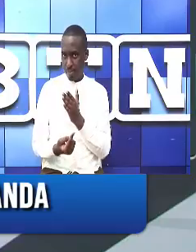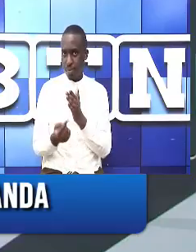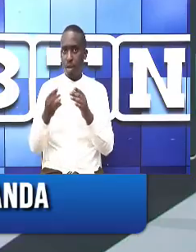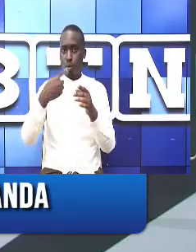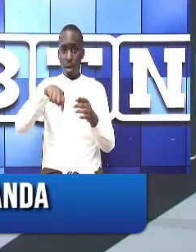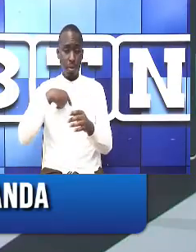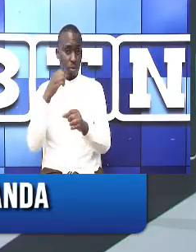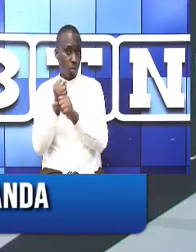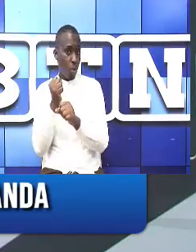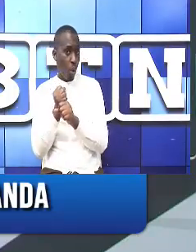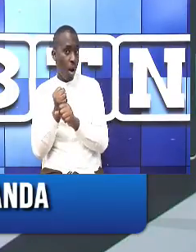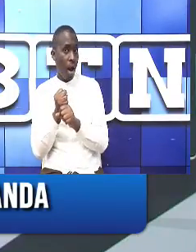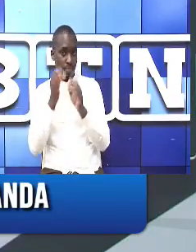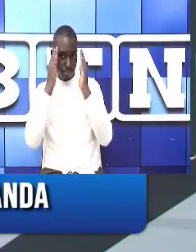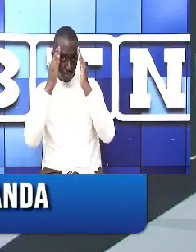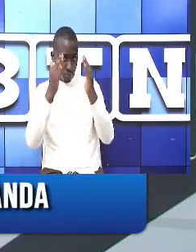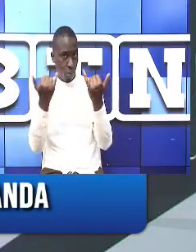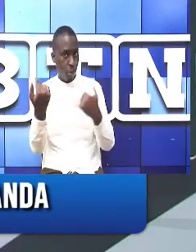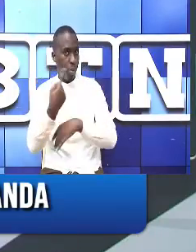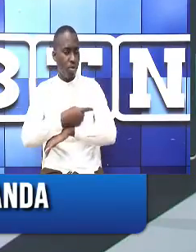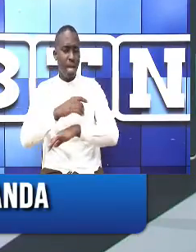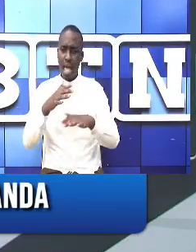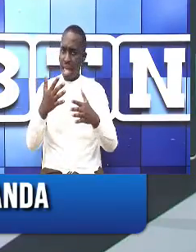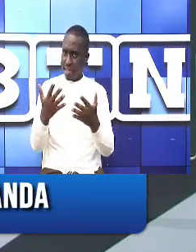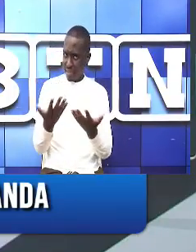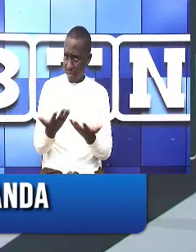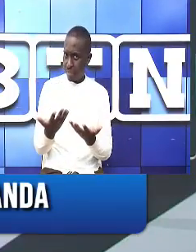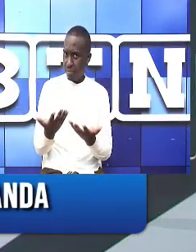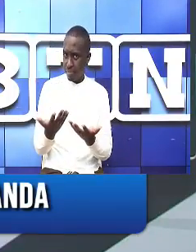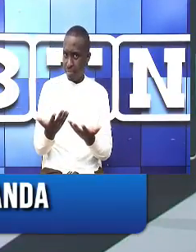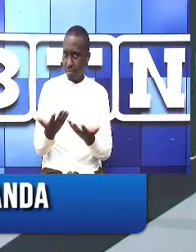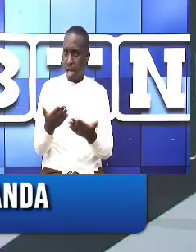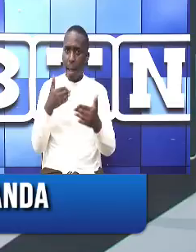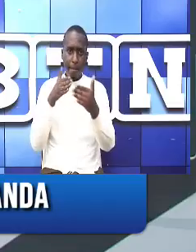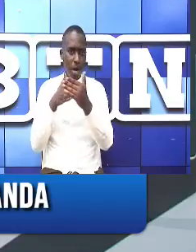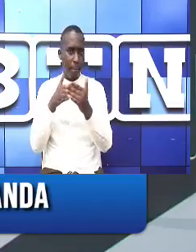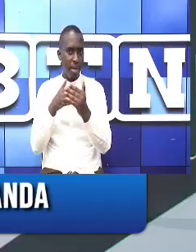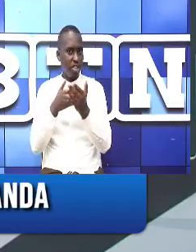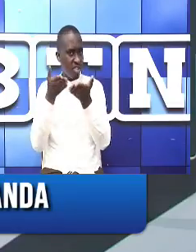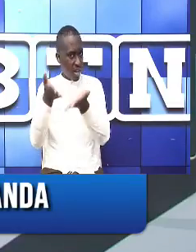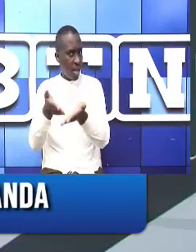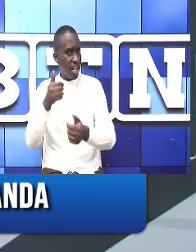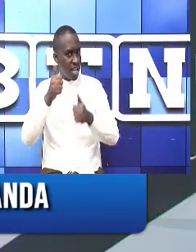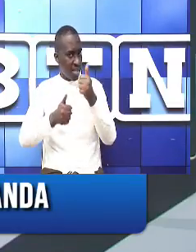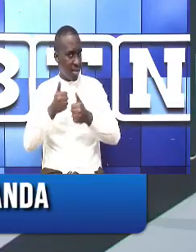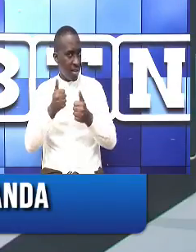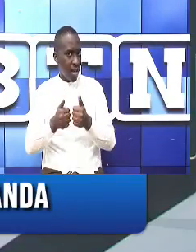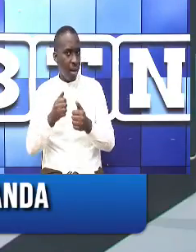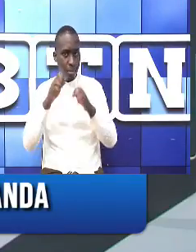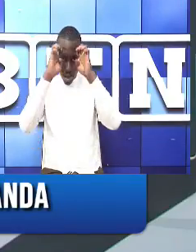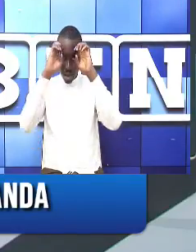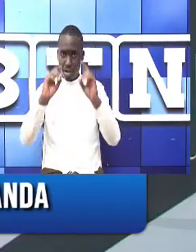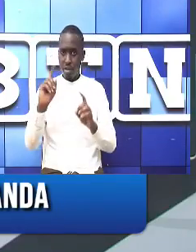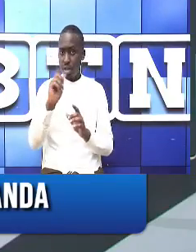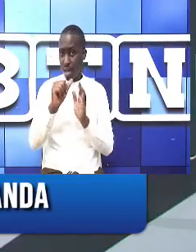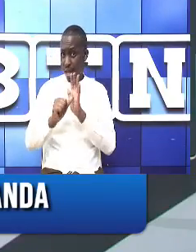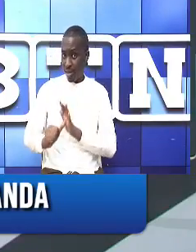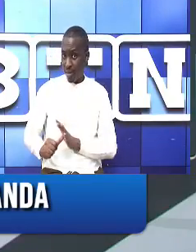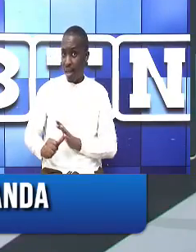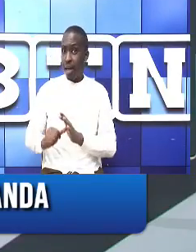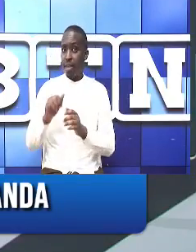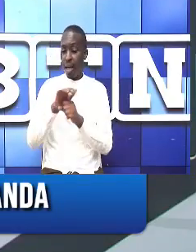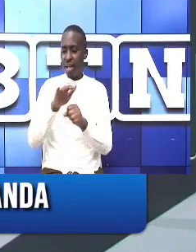turimo twibandaho kuri uyu munsi ese imbogamizi zigihari ni izihe muri buno burezi budaheza na cyane ko